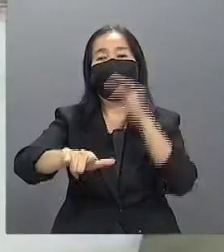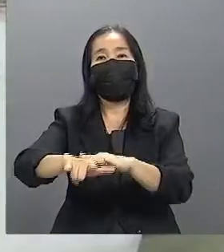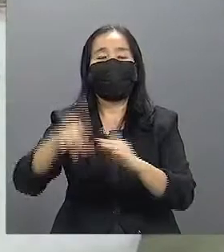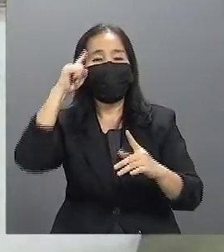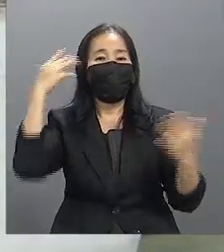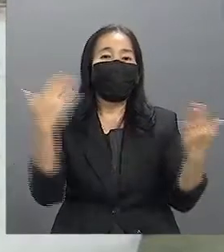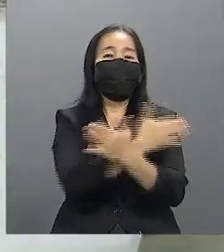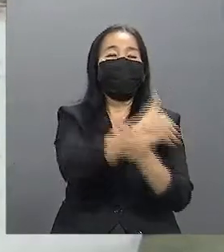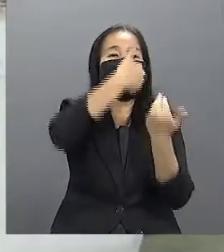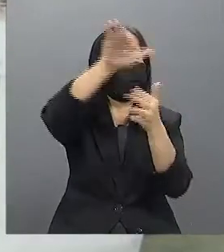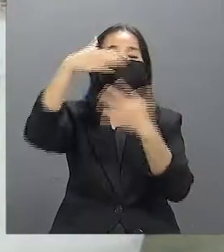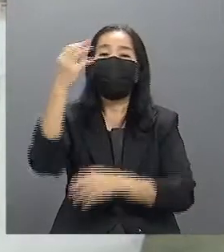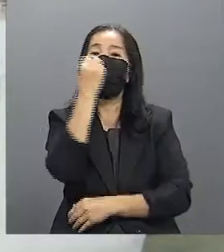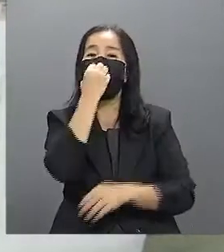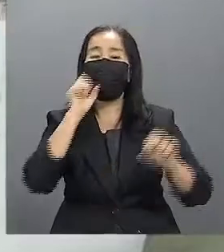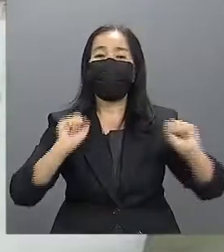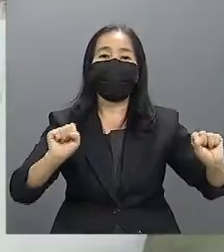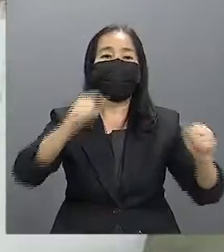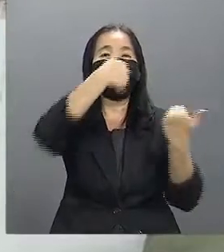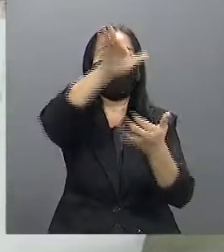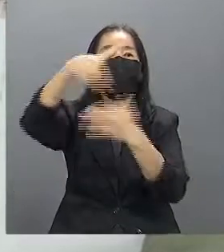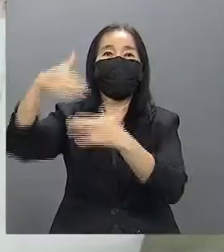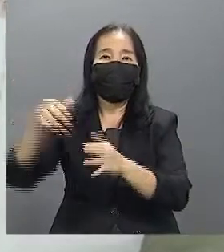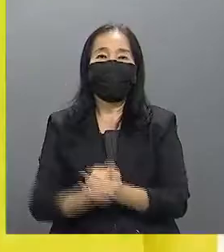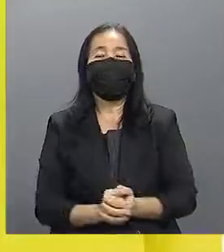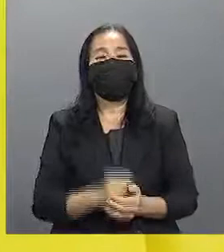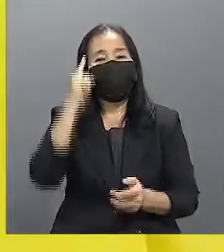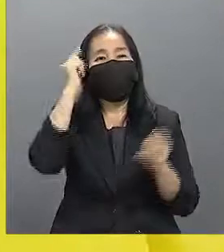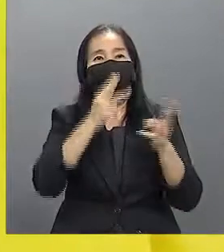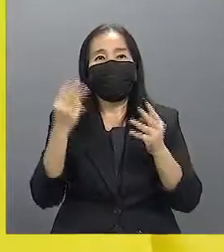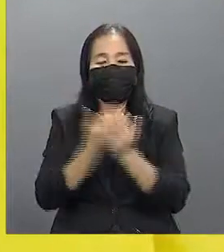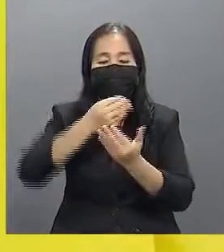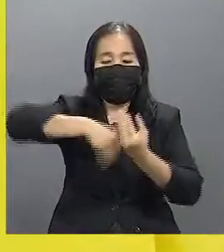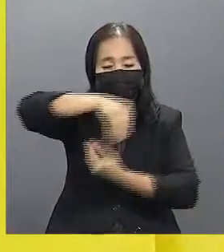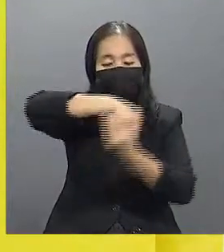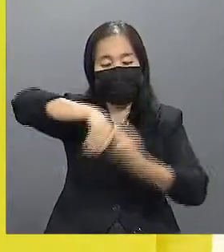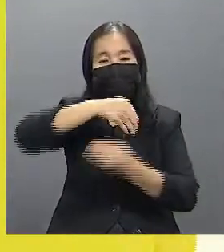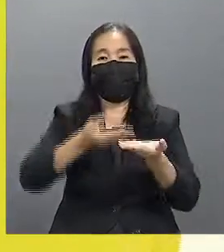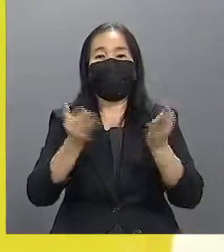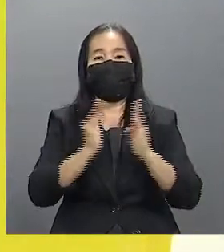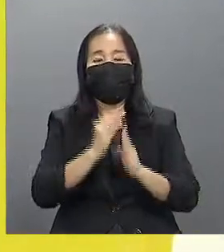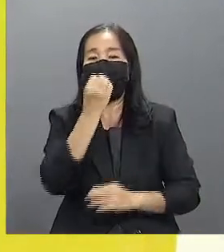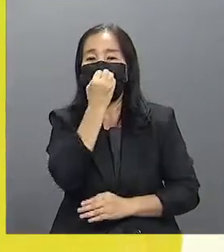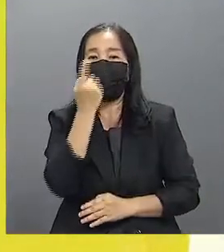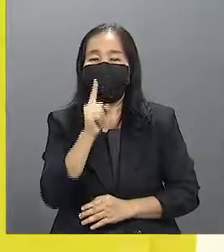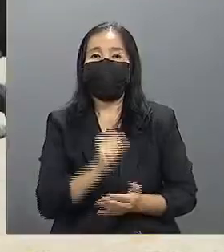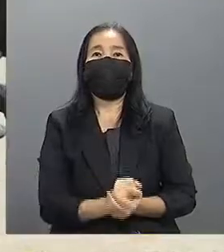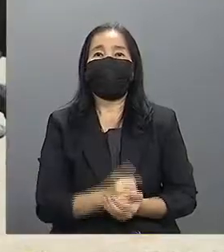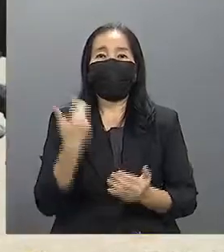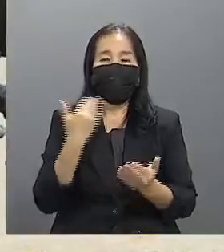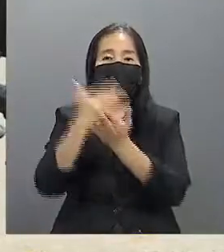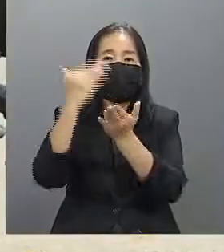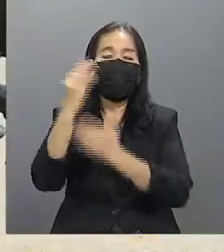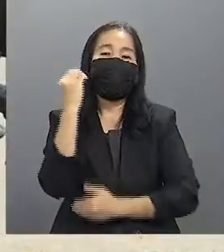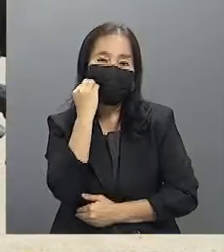แทนด้ายลนหาทุกวิถีทางเพื่อมีเงินมาใช้จ่ายในชีวิตประจำวันรวมถึงค่าส่งบ้านและค่า